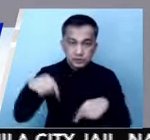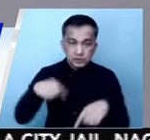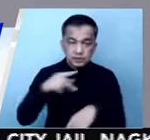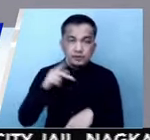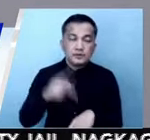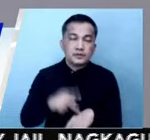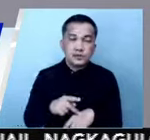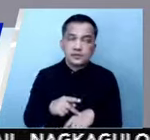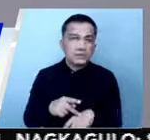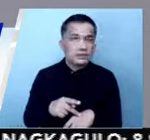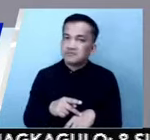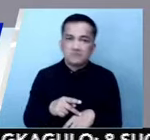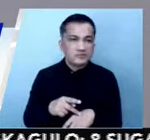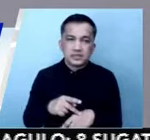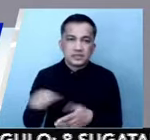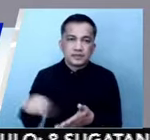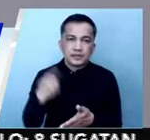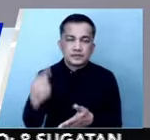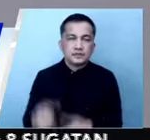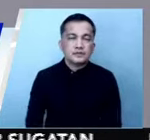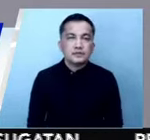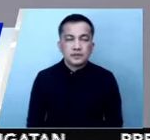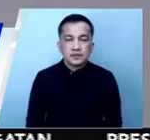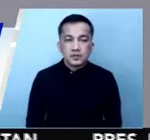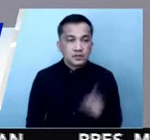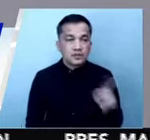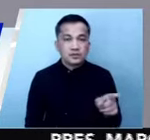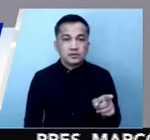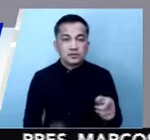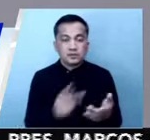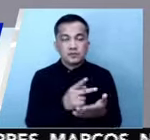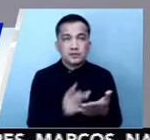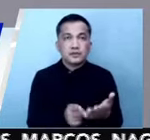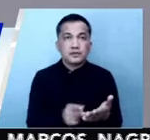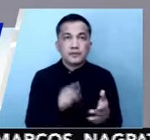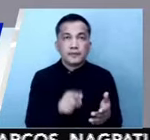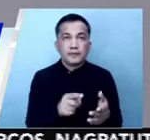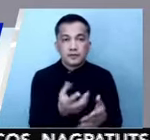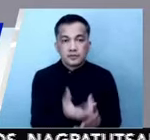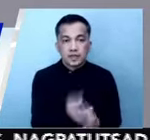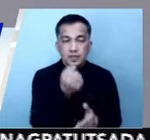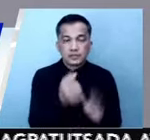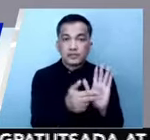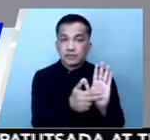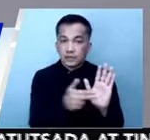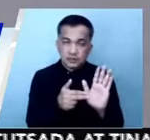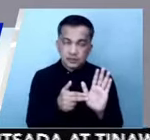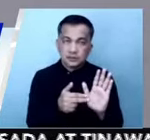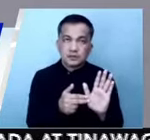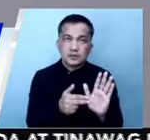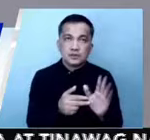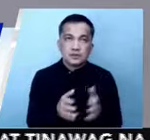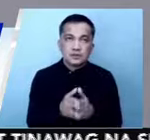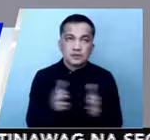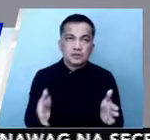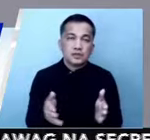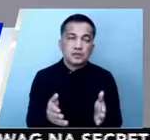na sila nagbabayad. Doon sa parte ng may-ari ng brand ay malaki din ang